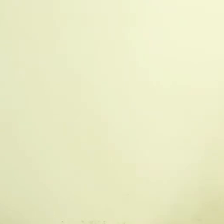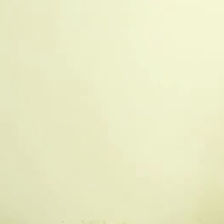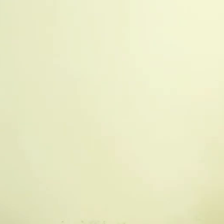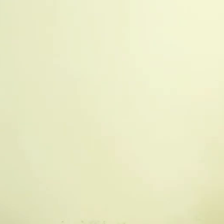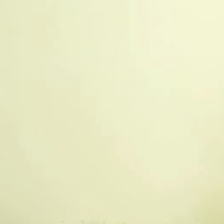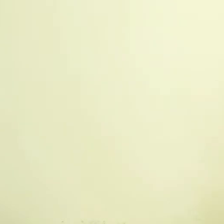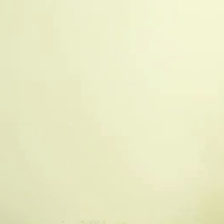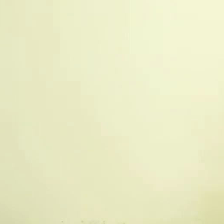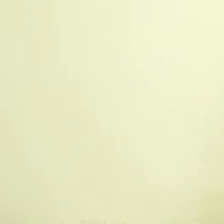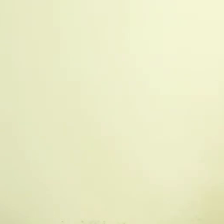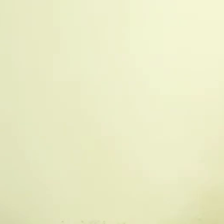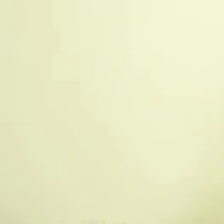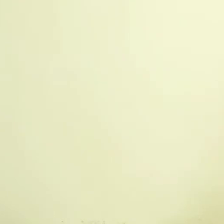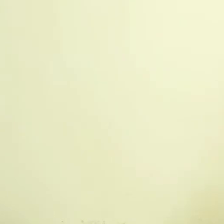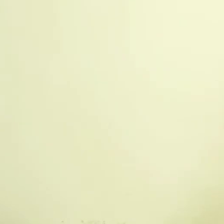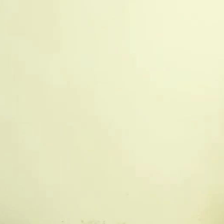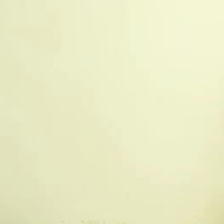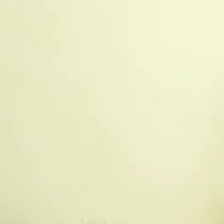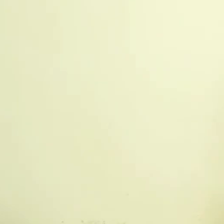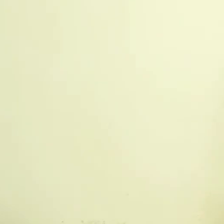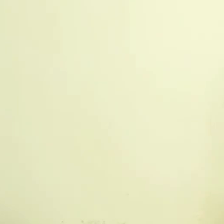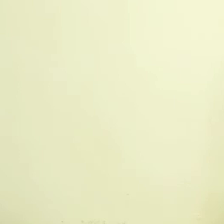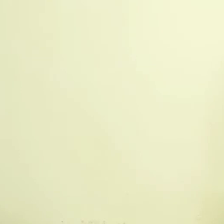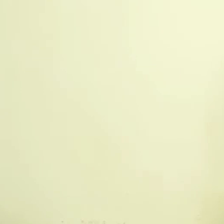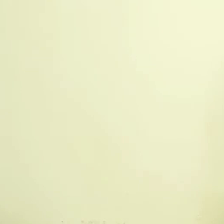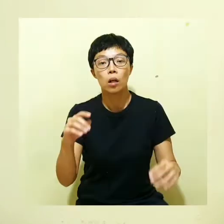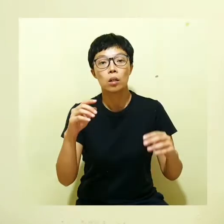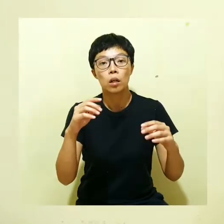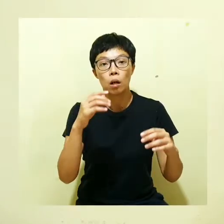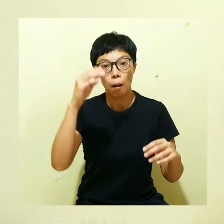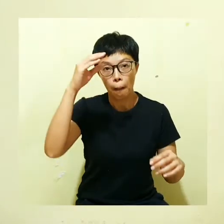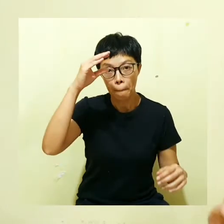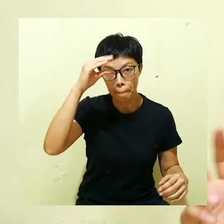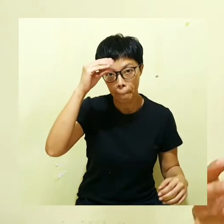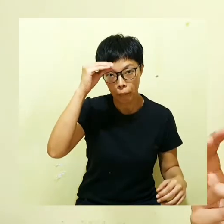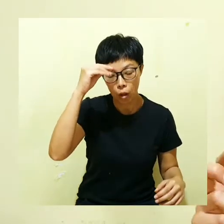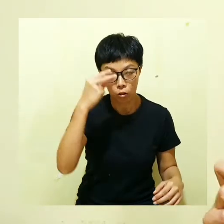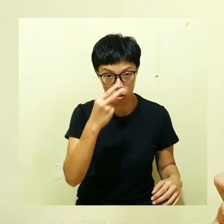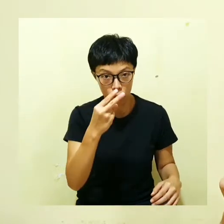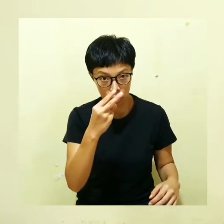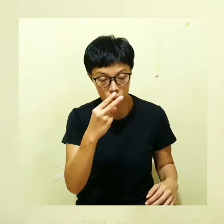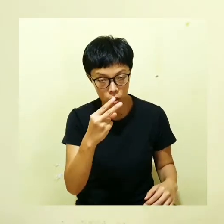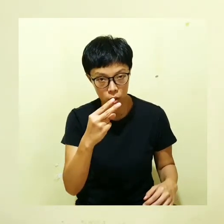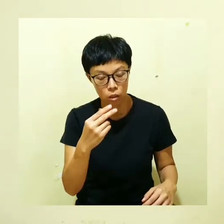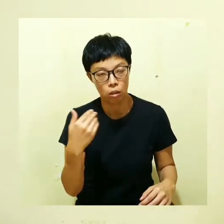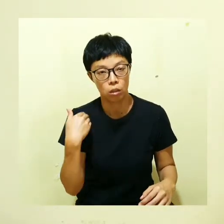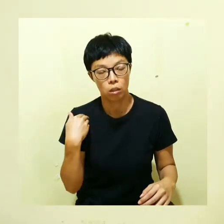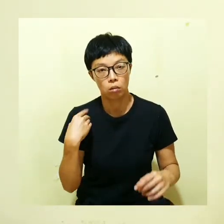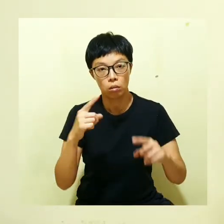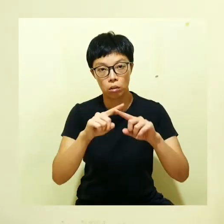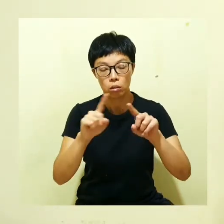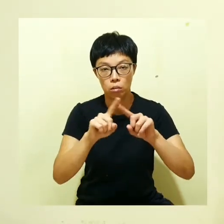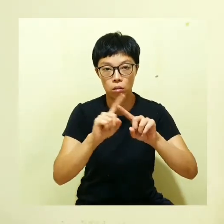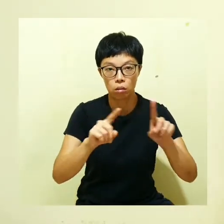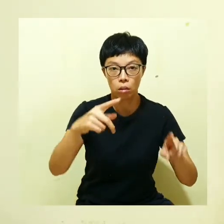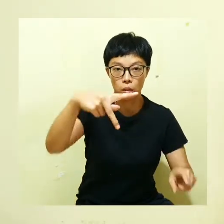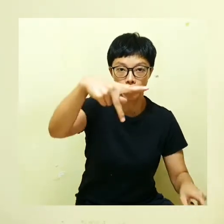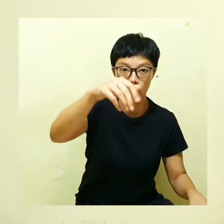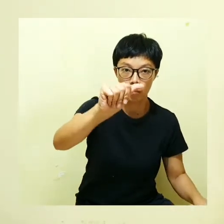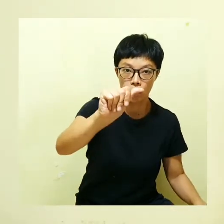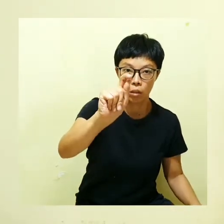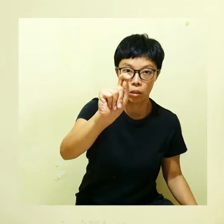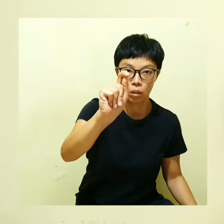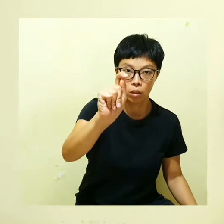反差的颜色，我觉得它会很突兀，你为了 highlight 那个线条而破坏了它整体的感